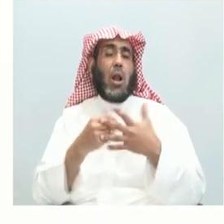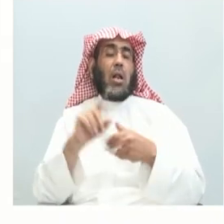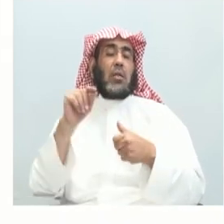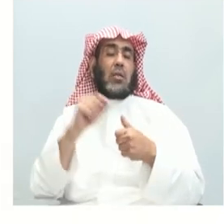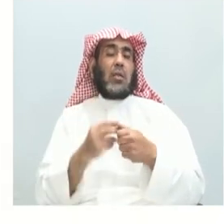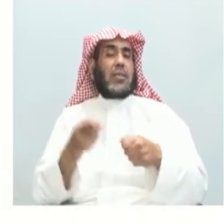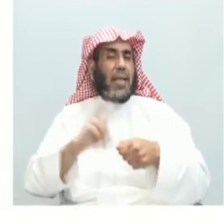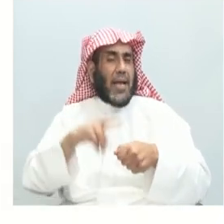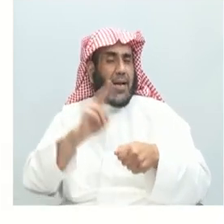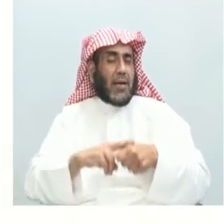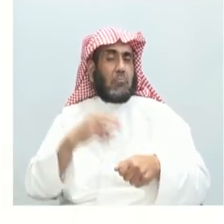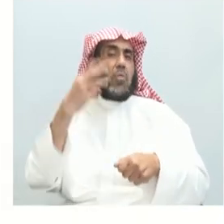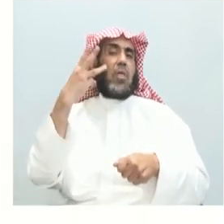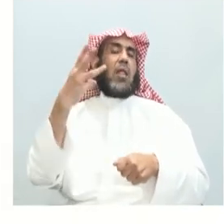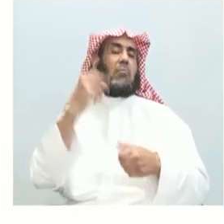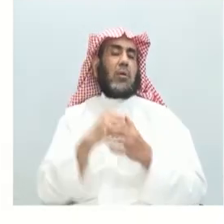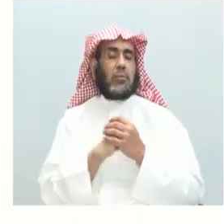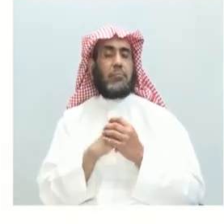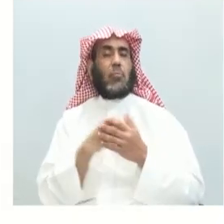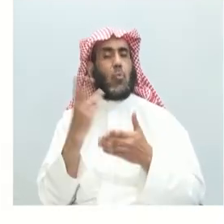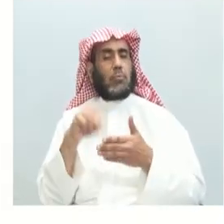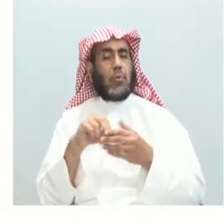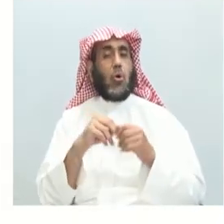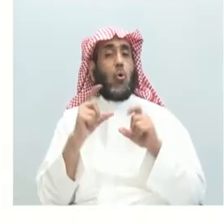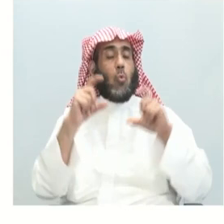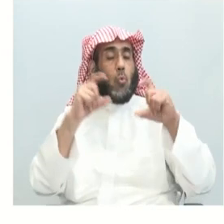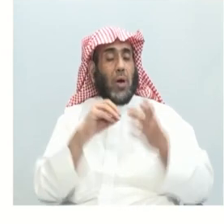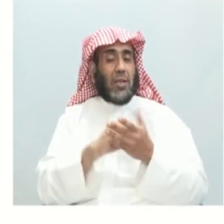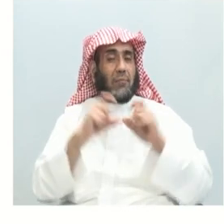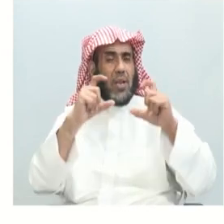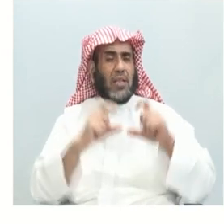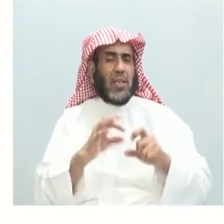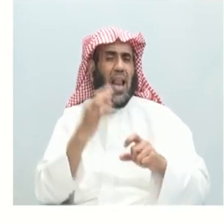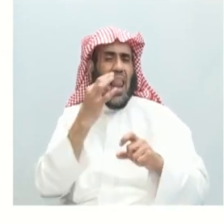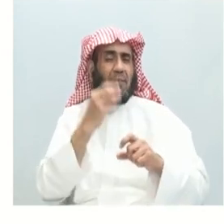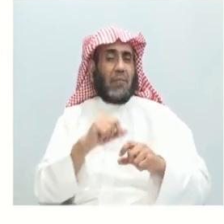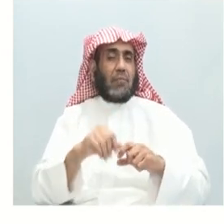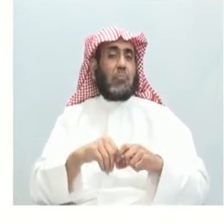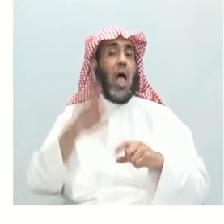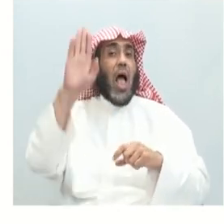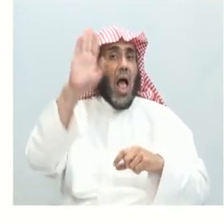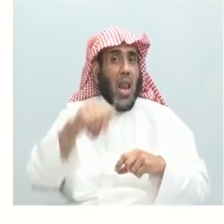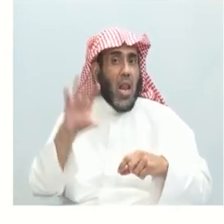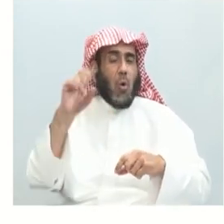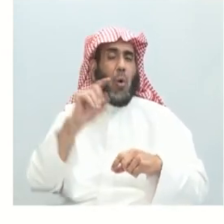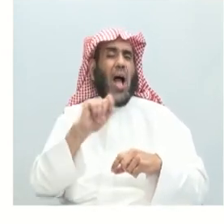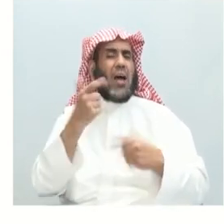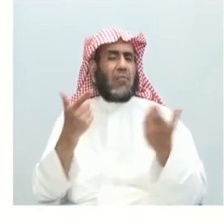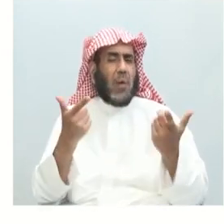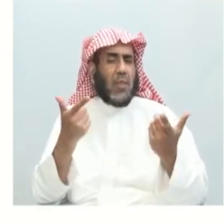احسنتم تكرر ثلاث مرات ورد في الحديث لفظ هل وهو حرف